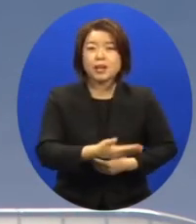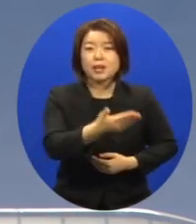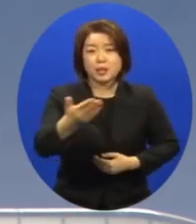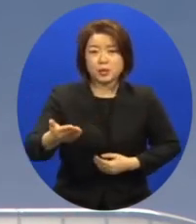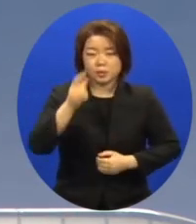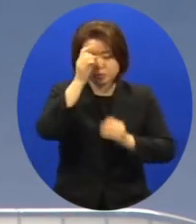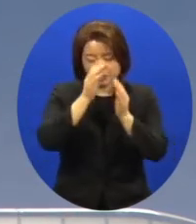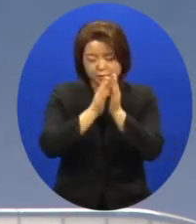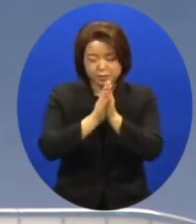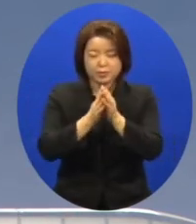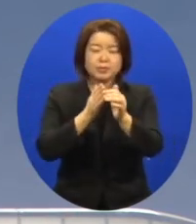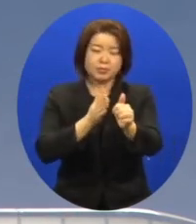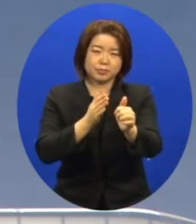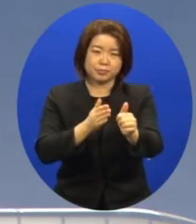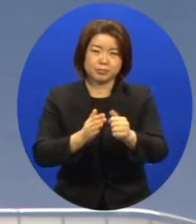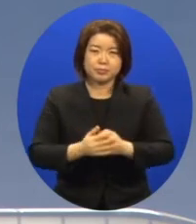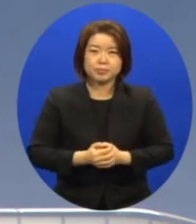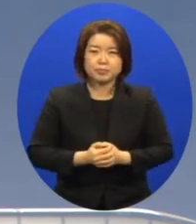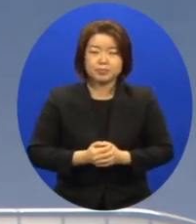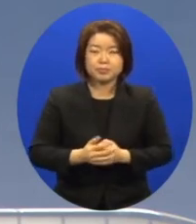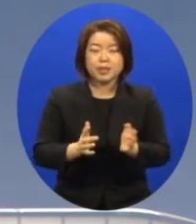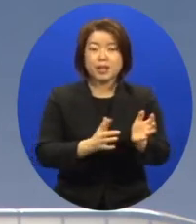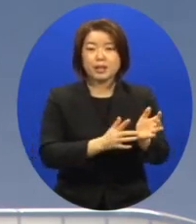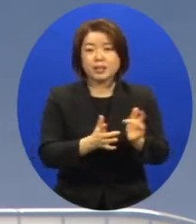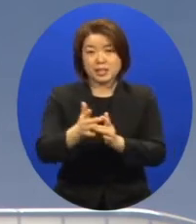기도합시다 예수님